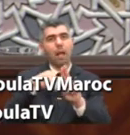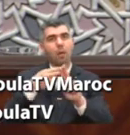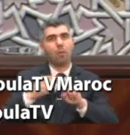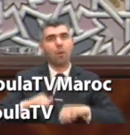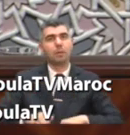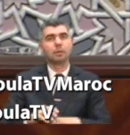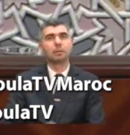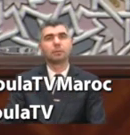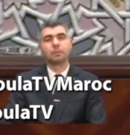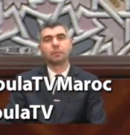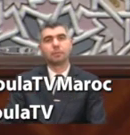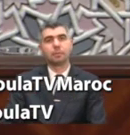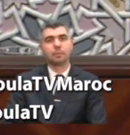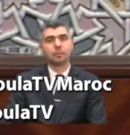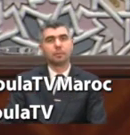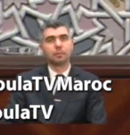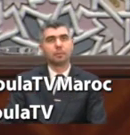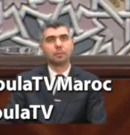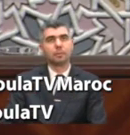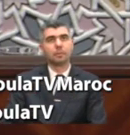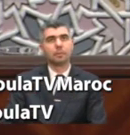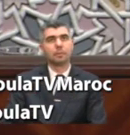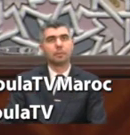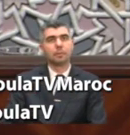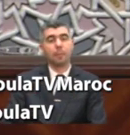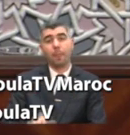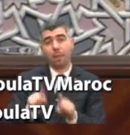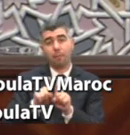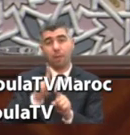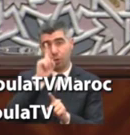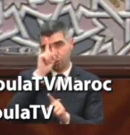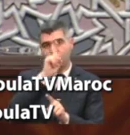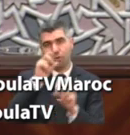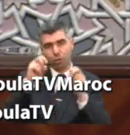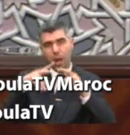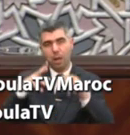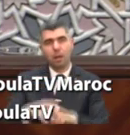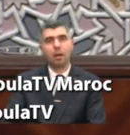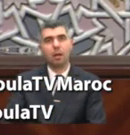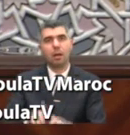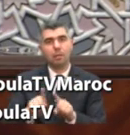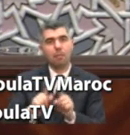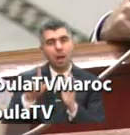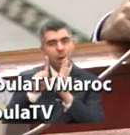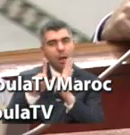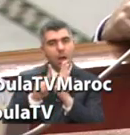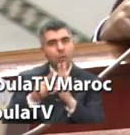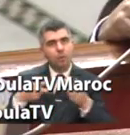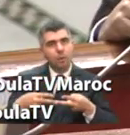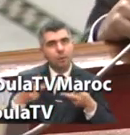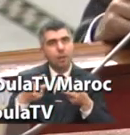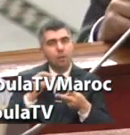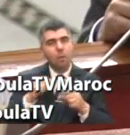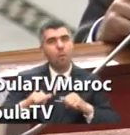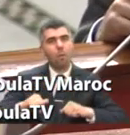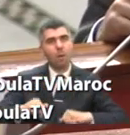تفضلوا. يعني في انتظار إن شاء الله صدور ديال القانون الاطار، فالوزاره